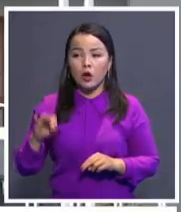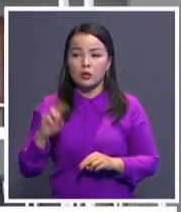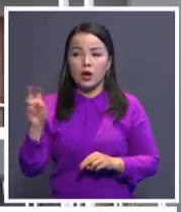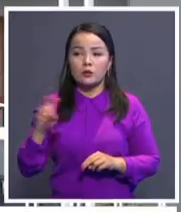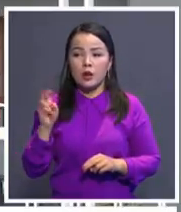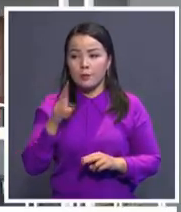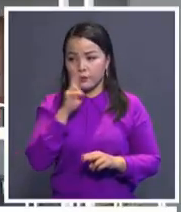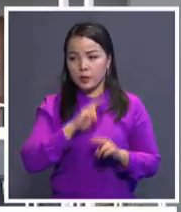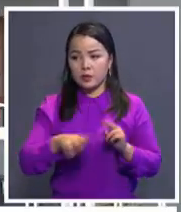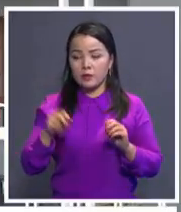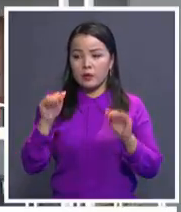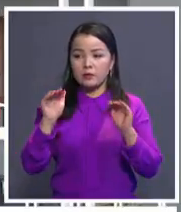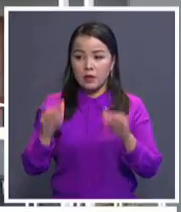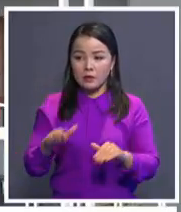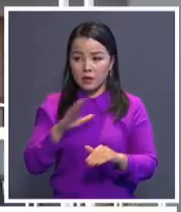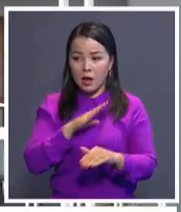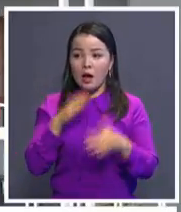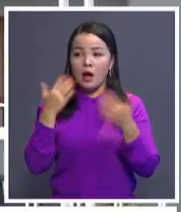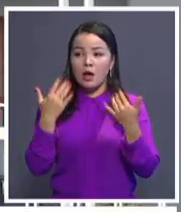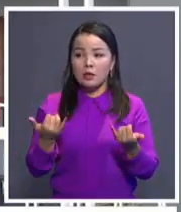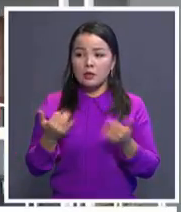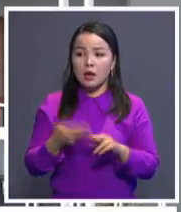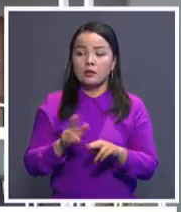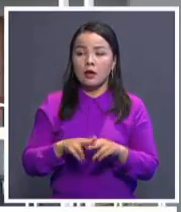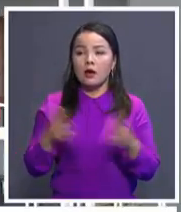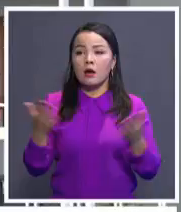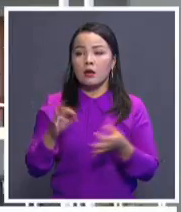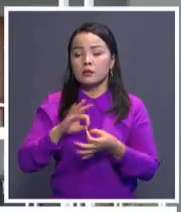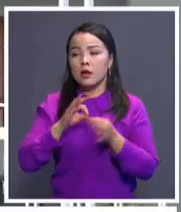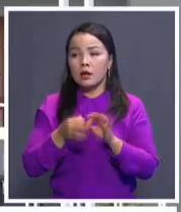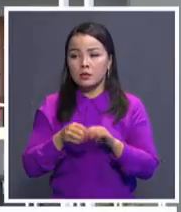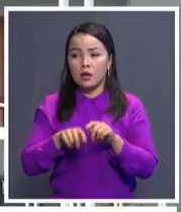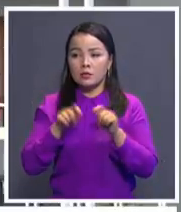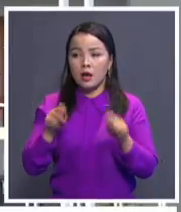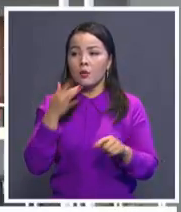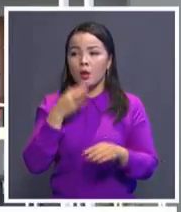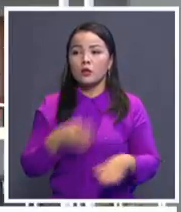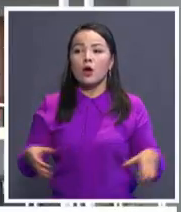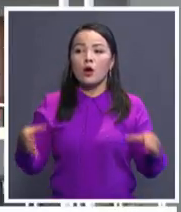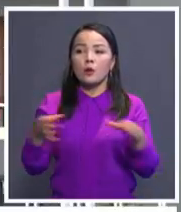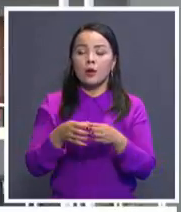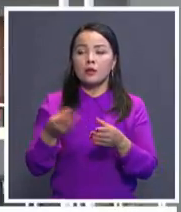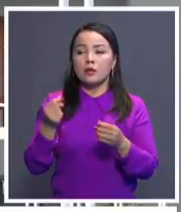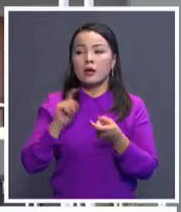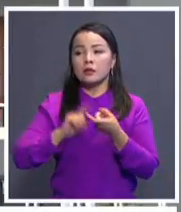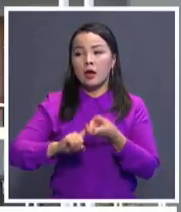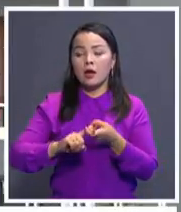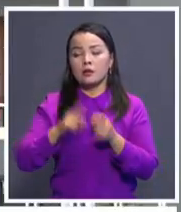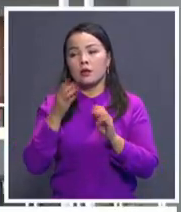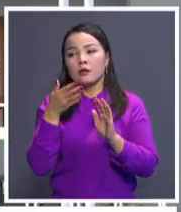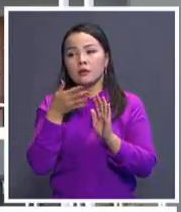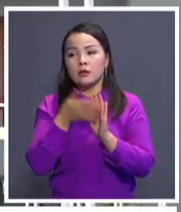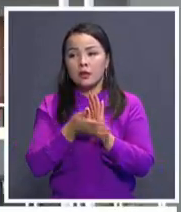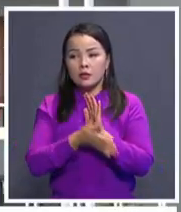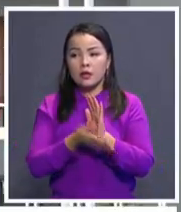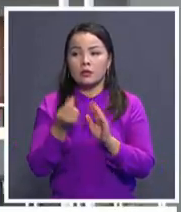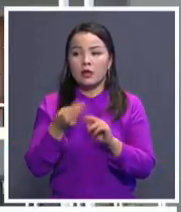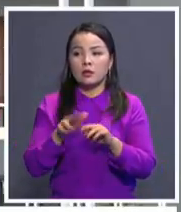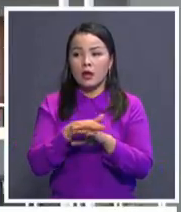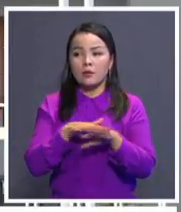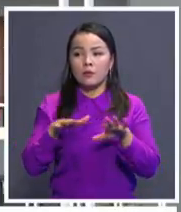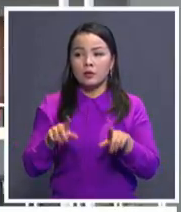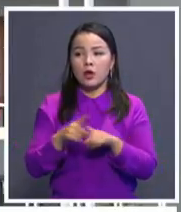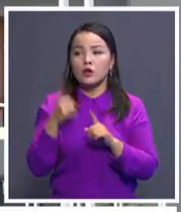долларын жоғалтады екен. Әлеуметтік кеселдің тамырына қалай балта шабуға болады? Біріккен ұлттар ұйымының сыбайлас жемқорлыққа қарсы конвенциясына